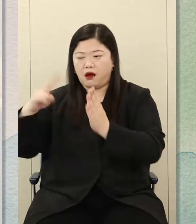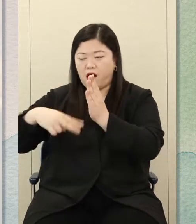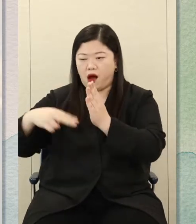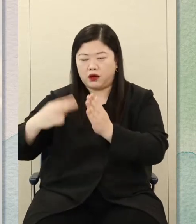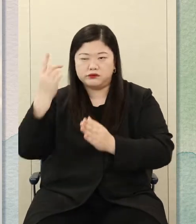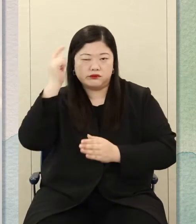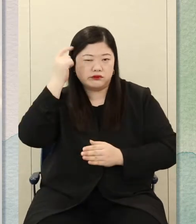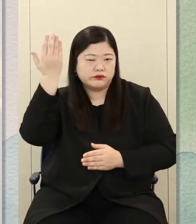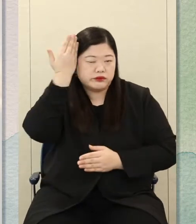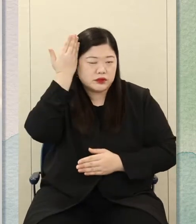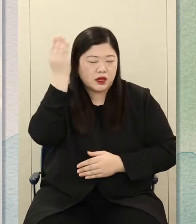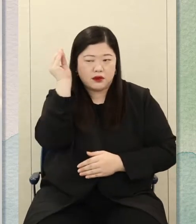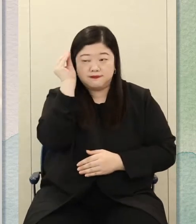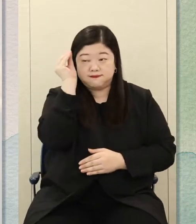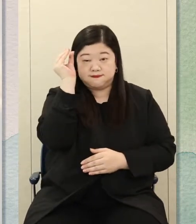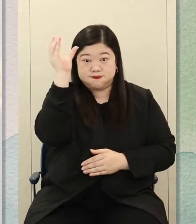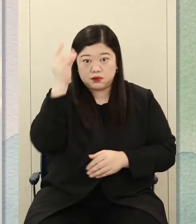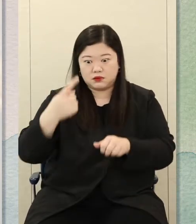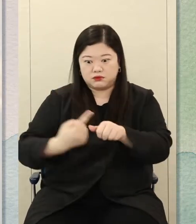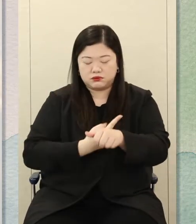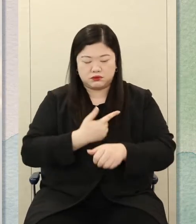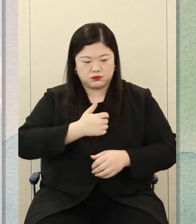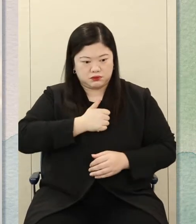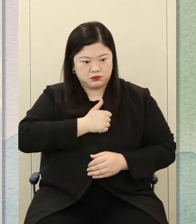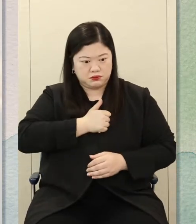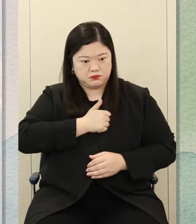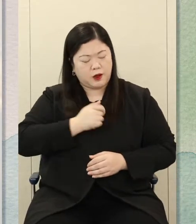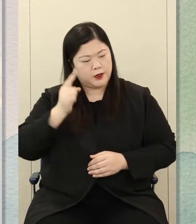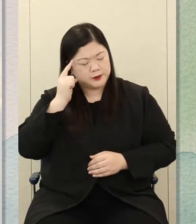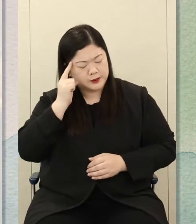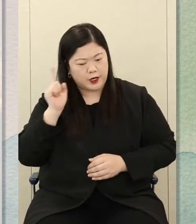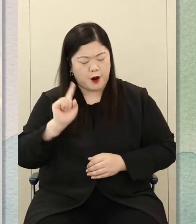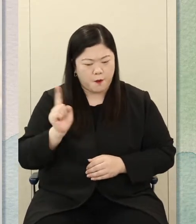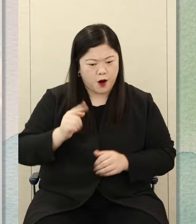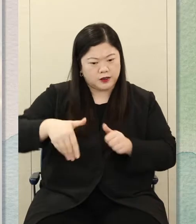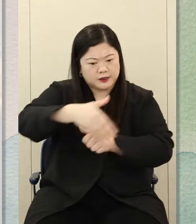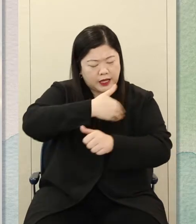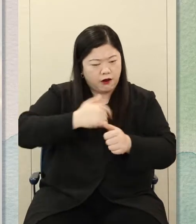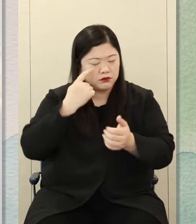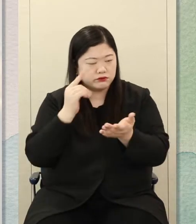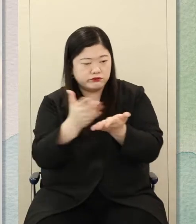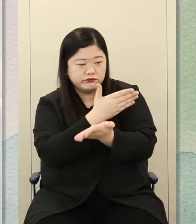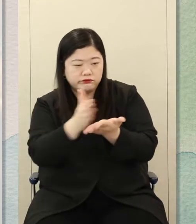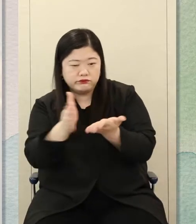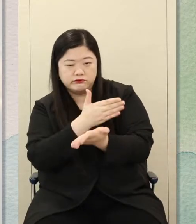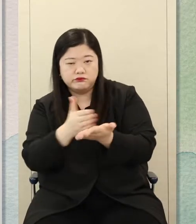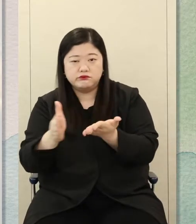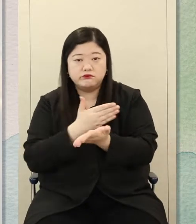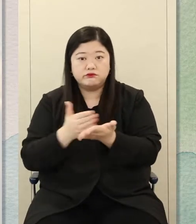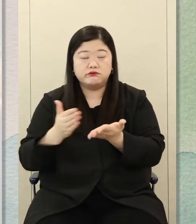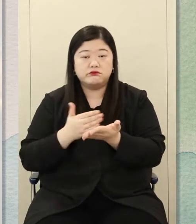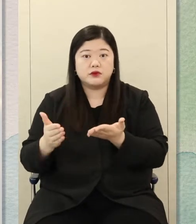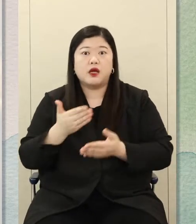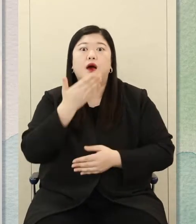많은 어떤 이 현대사회에서 벌어진 수많은 논의들에 대해서